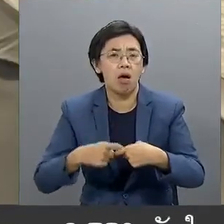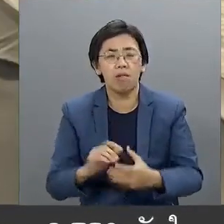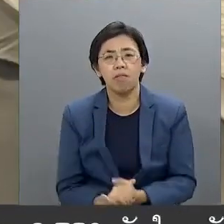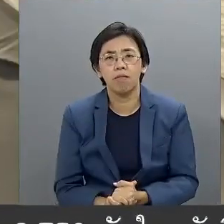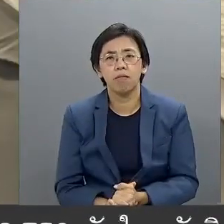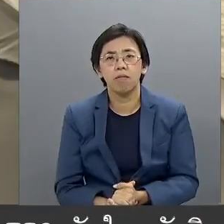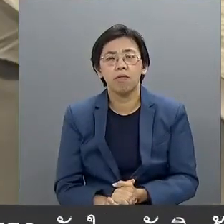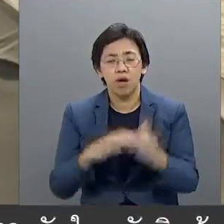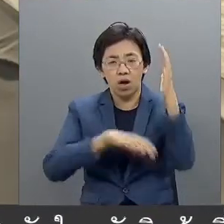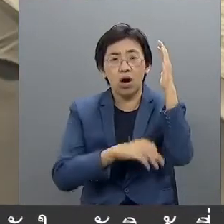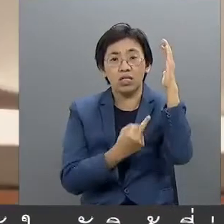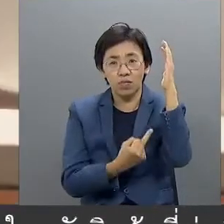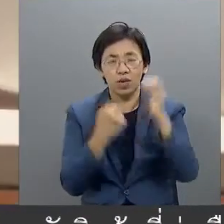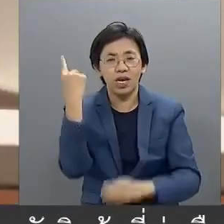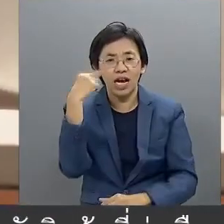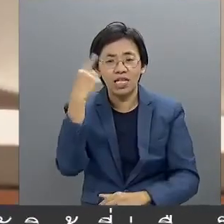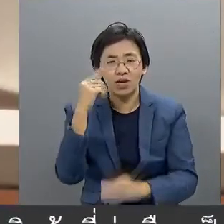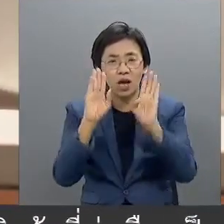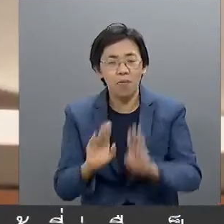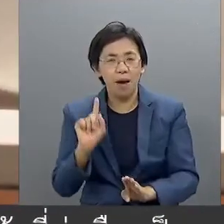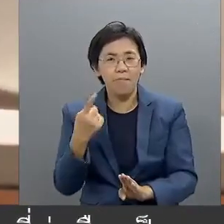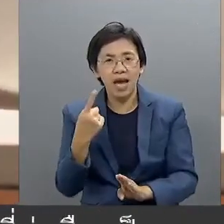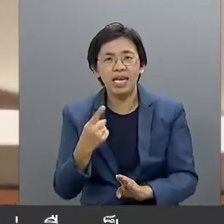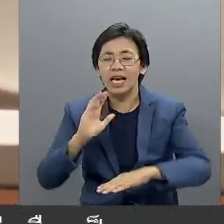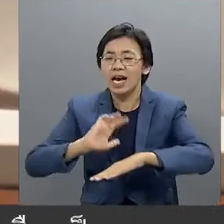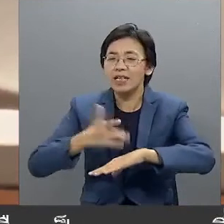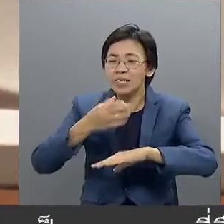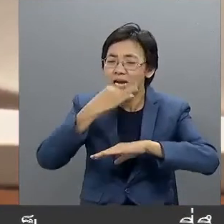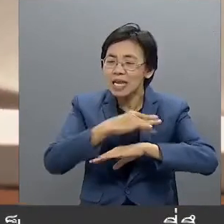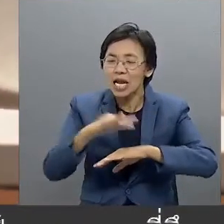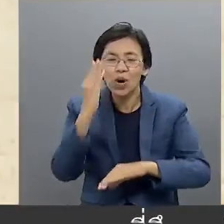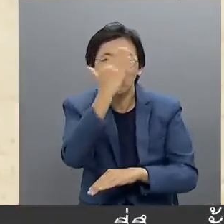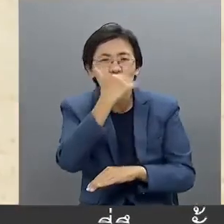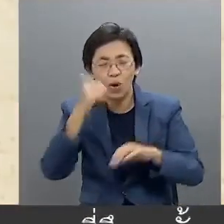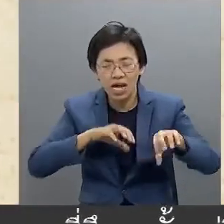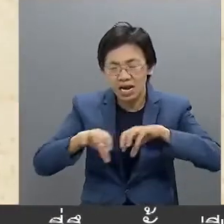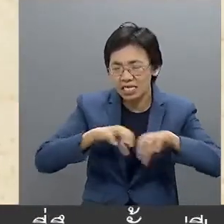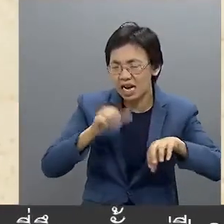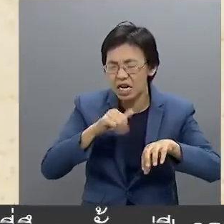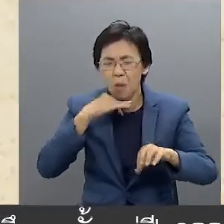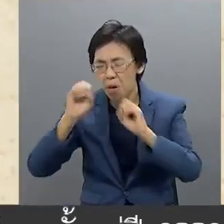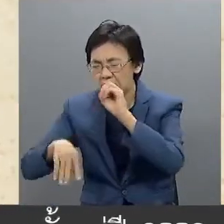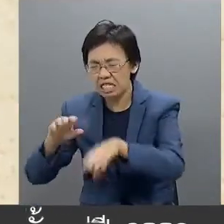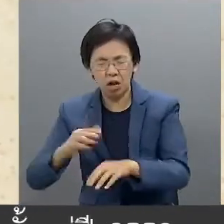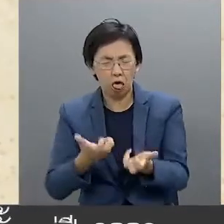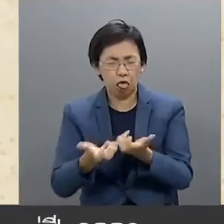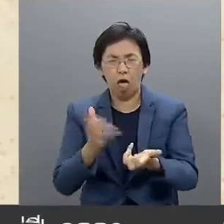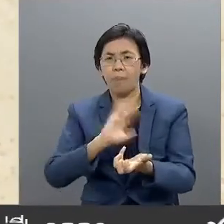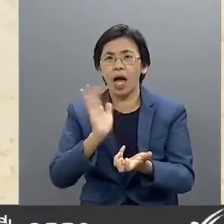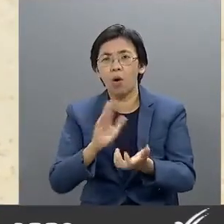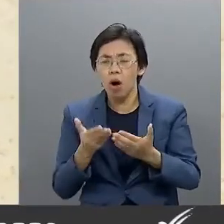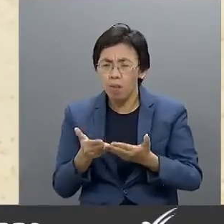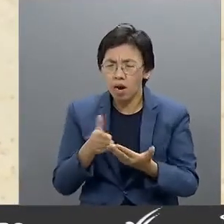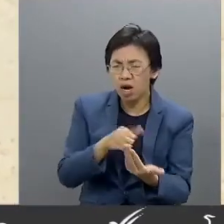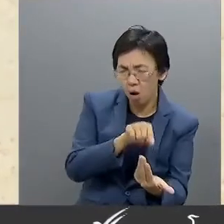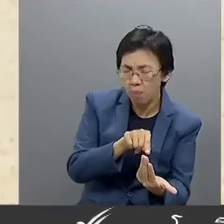ข้าสู่การท่องเที่ยววิถีใหม่โดยใช้ธรรมชาติเป็นจุดขายการจัดการกู้ขยะทั้งส่วนที่อยู่กับเรือล่มหรือว่าจมอยู่ใน